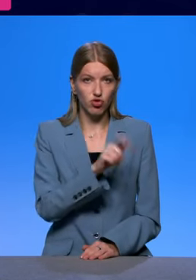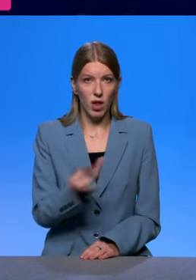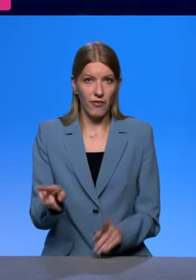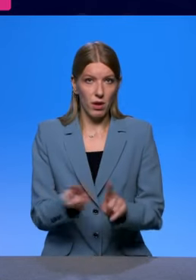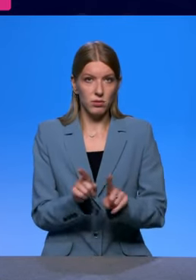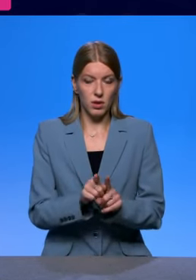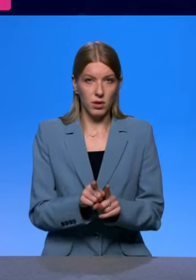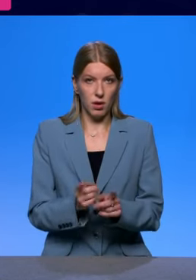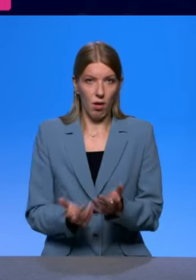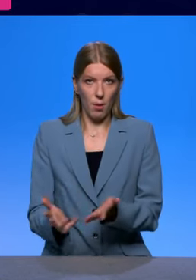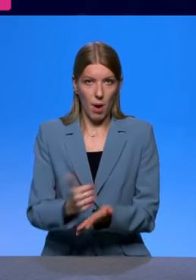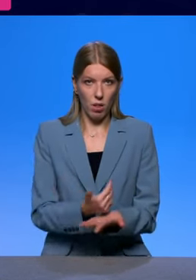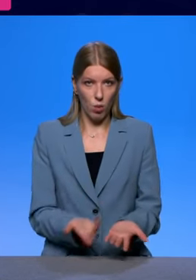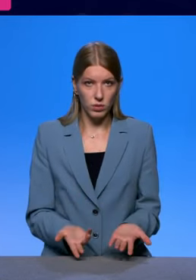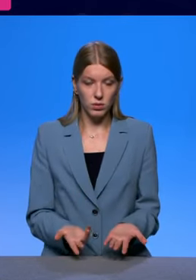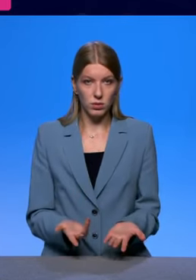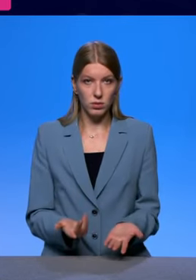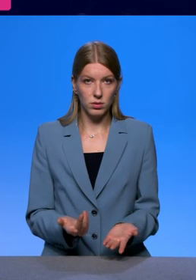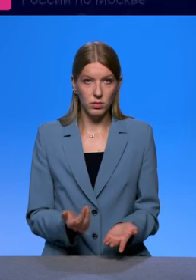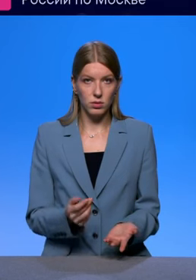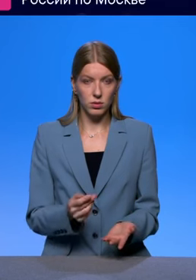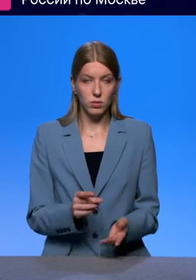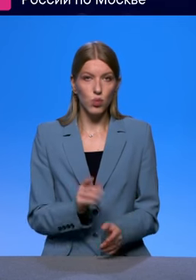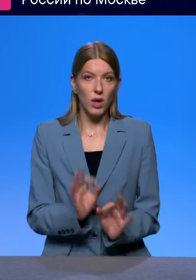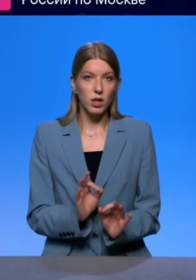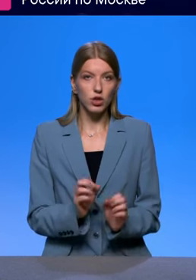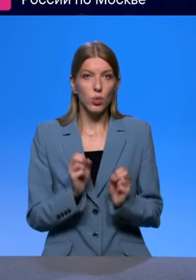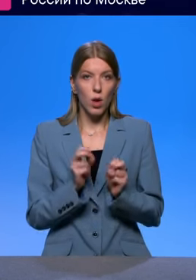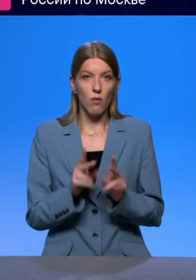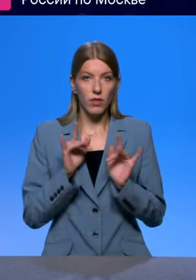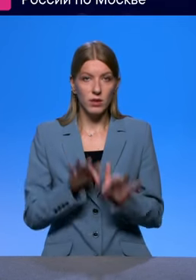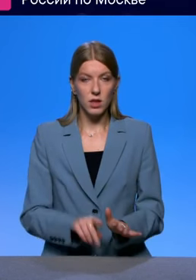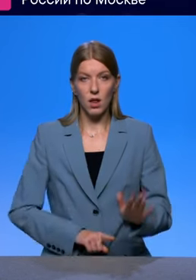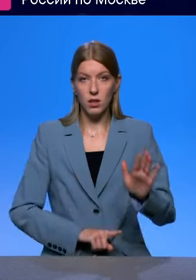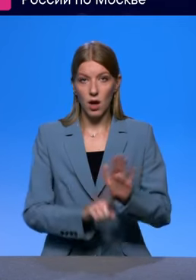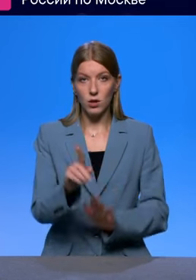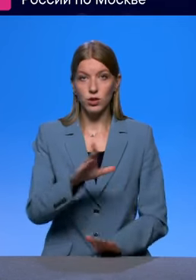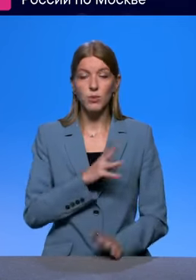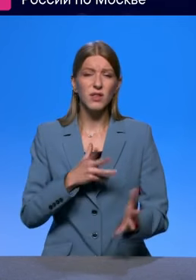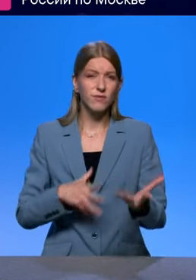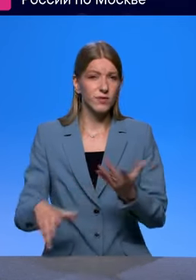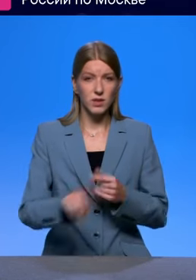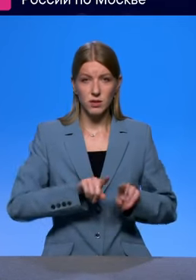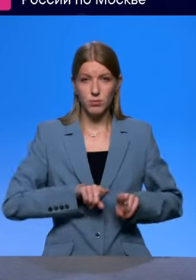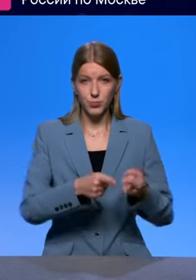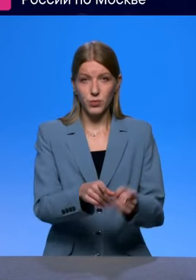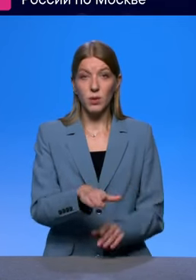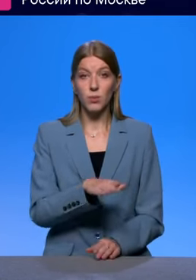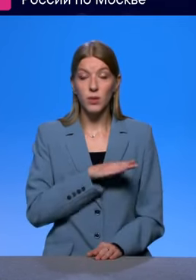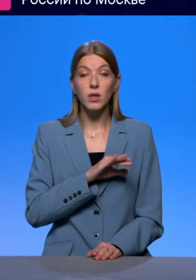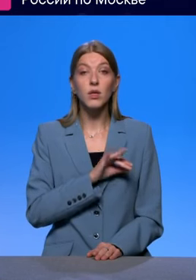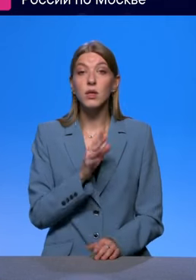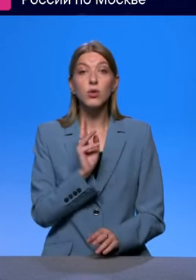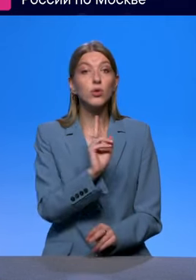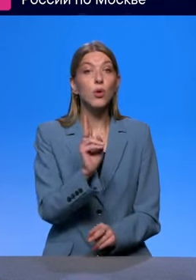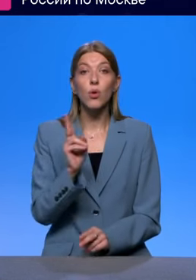тогда. Вот так. И там было серьезное уголовное возбуждение по данным гражданам. Все были практически задержаны. И все оказались кто кем? Кто там